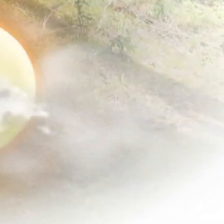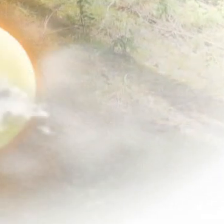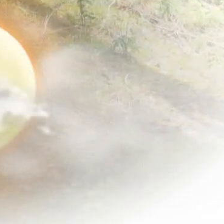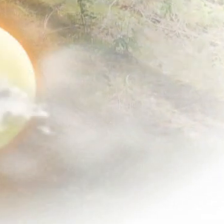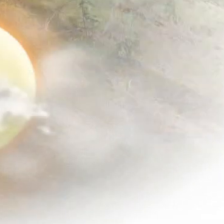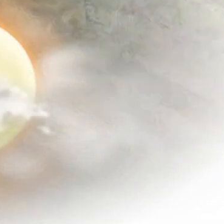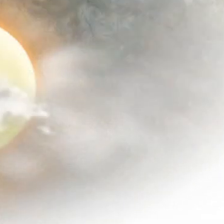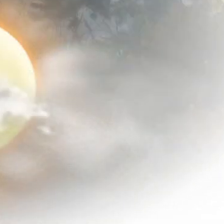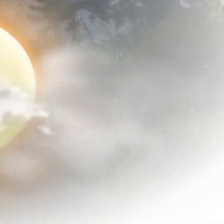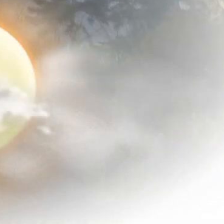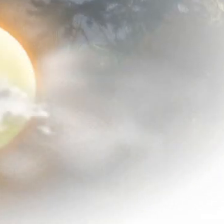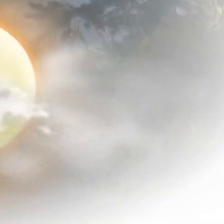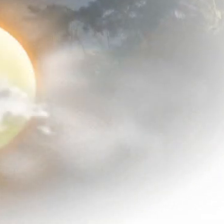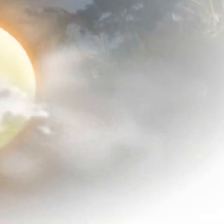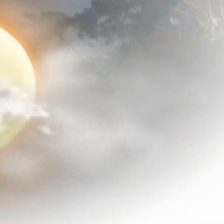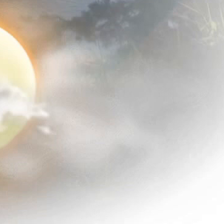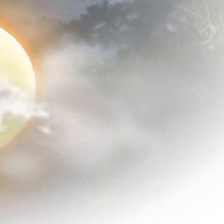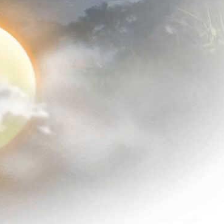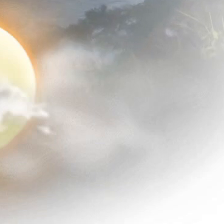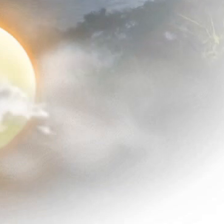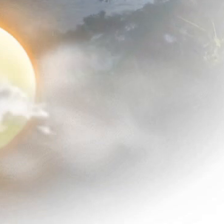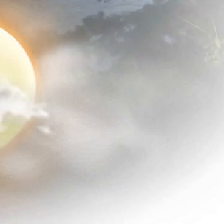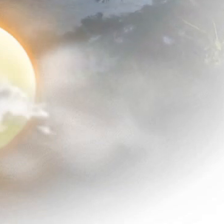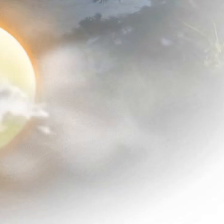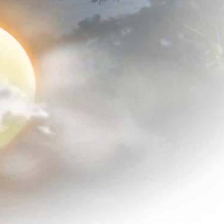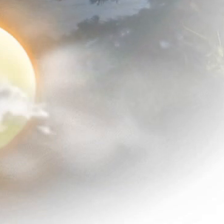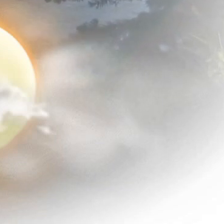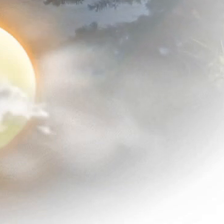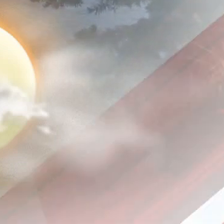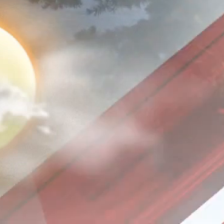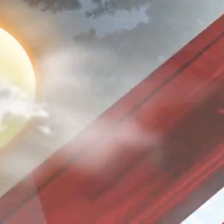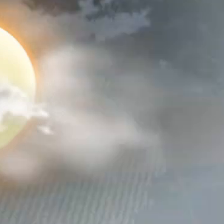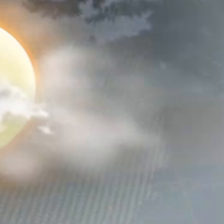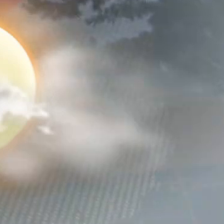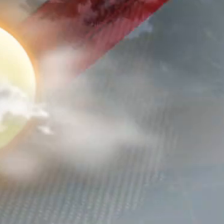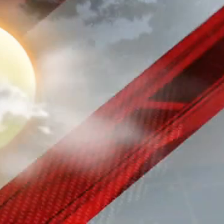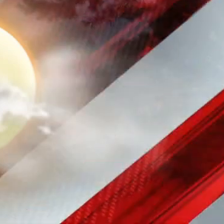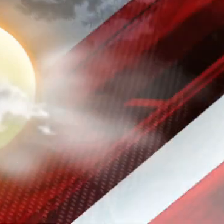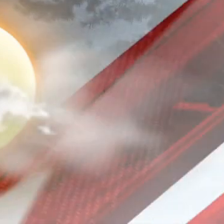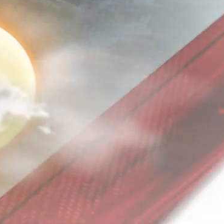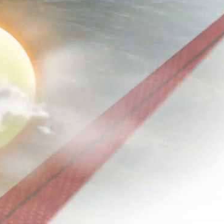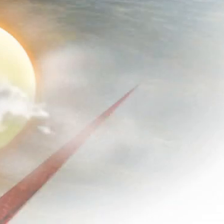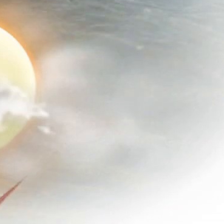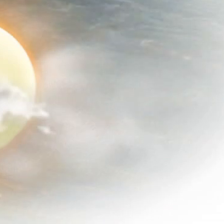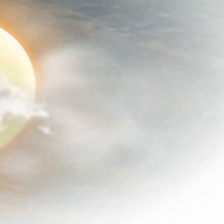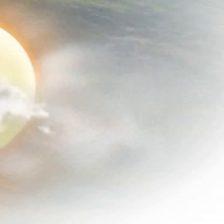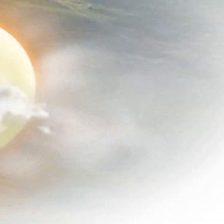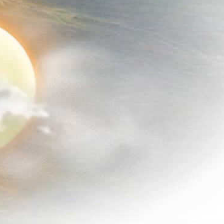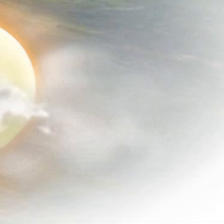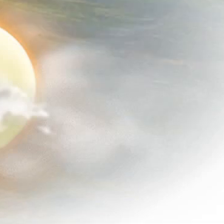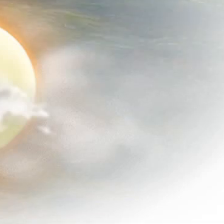Навагрудку чакаецца каля 10 градусаў цяпла раніцай, да плюс 15 днём і да 9 вышэй за нуль